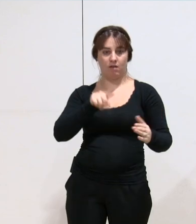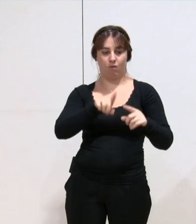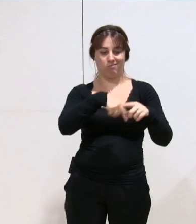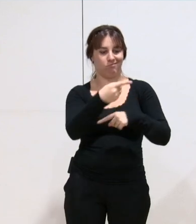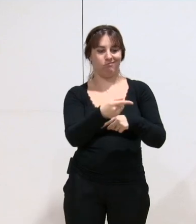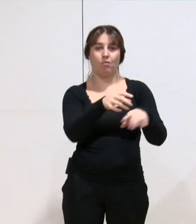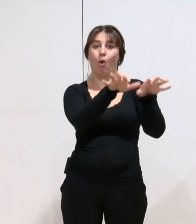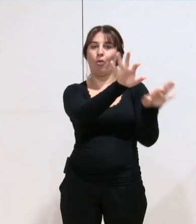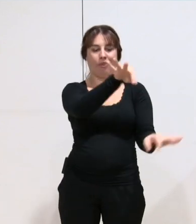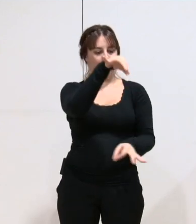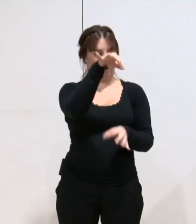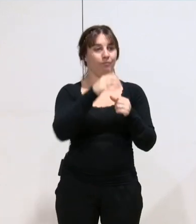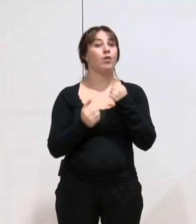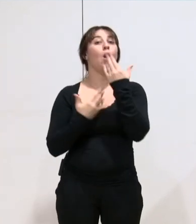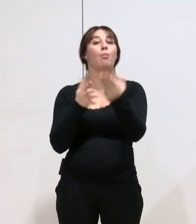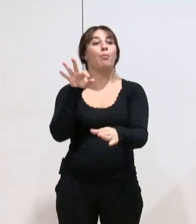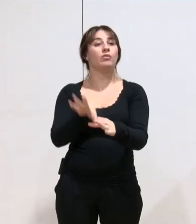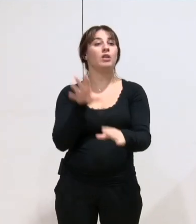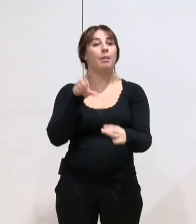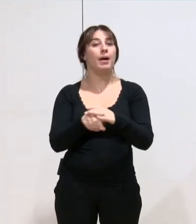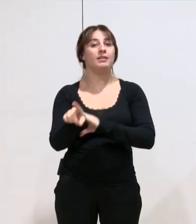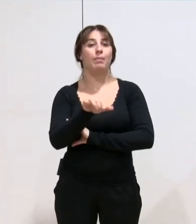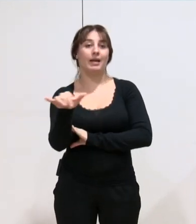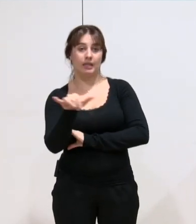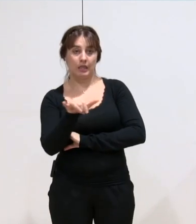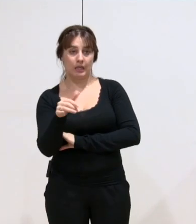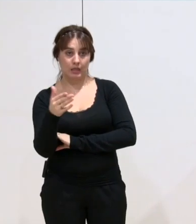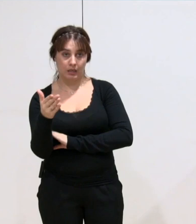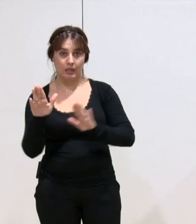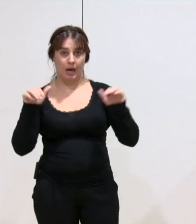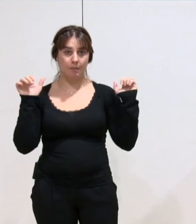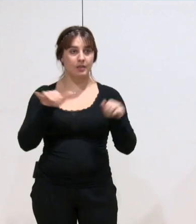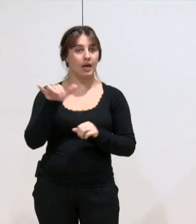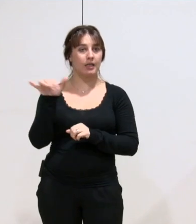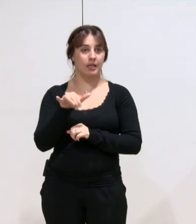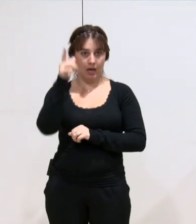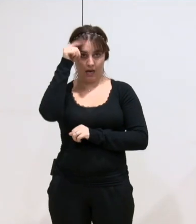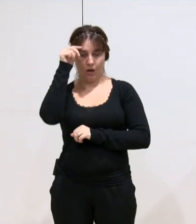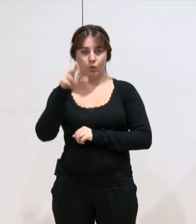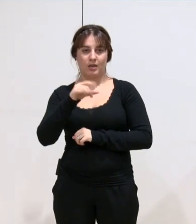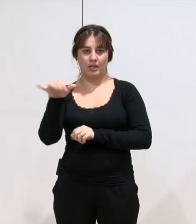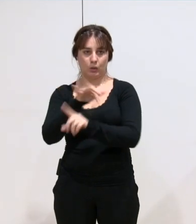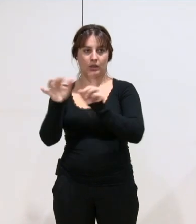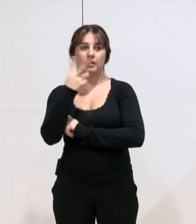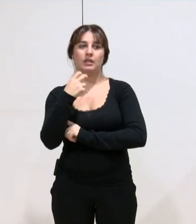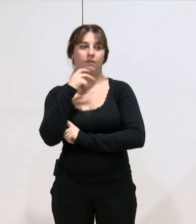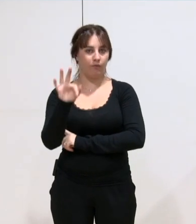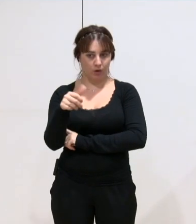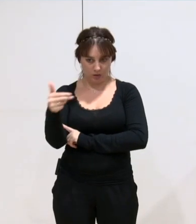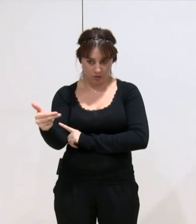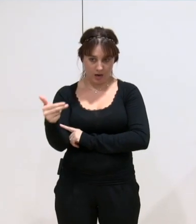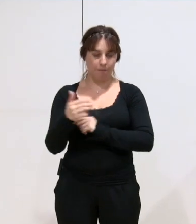Je mets cette délibération donc aux voix, donc qui ne prend pas part au vote, qui s'abstient, donc Républicains, UDI, Société Civile, le Front